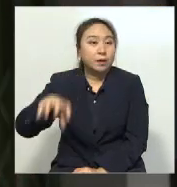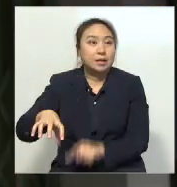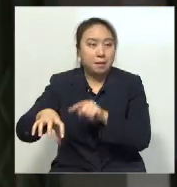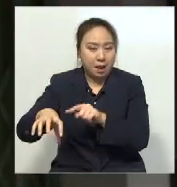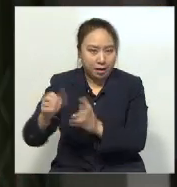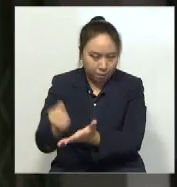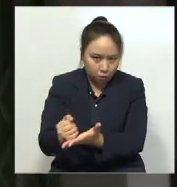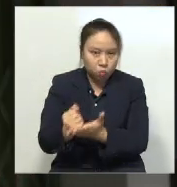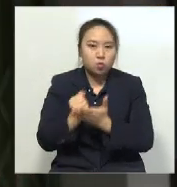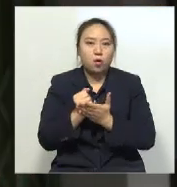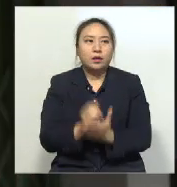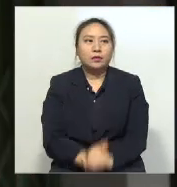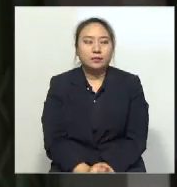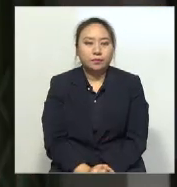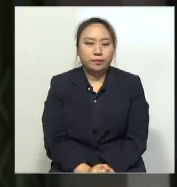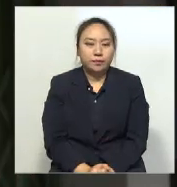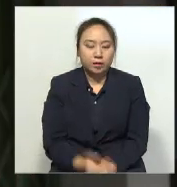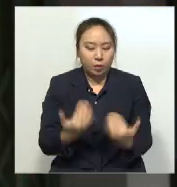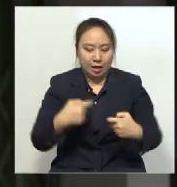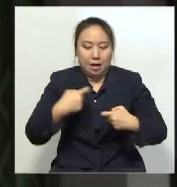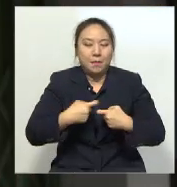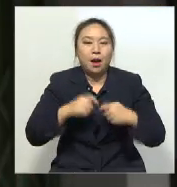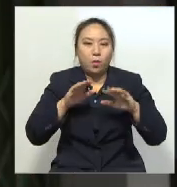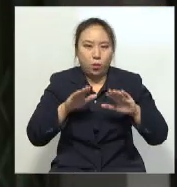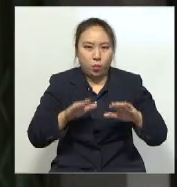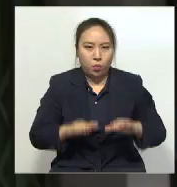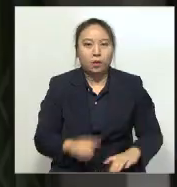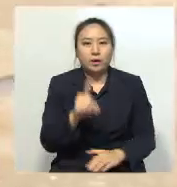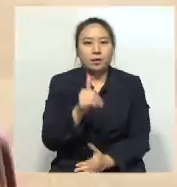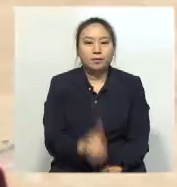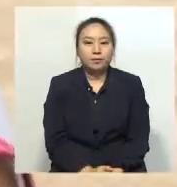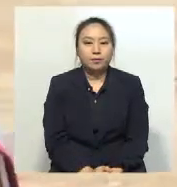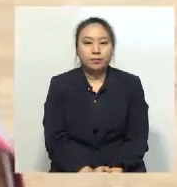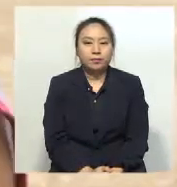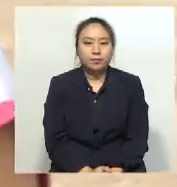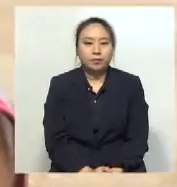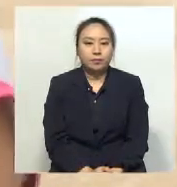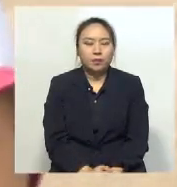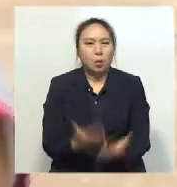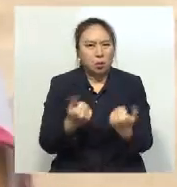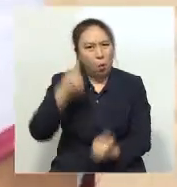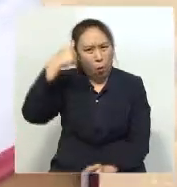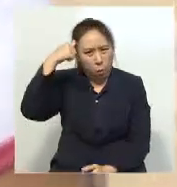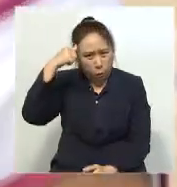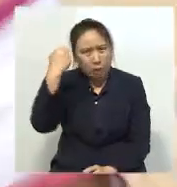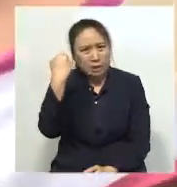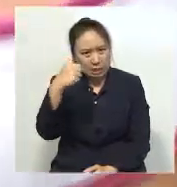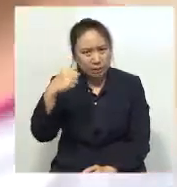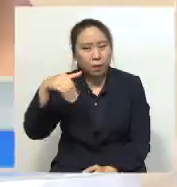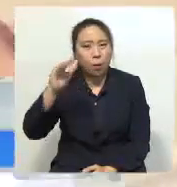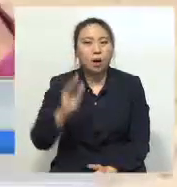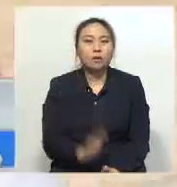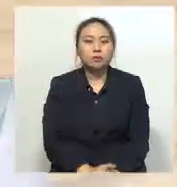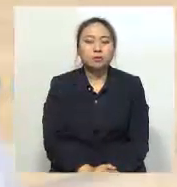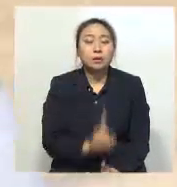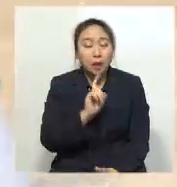าช ่ วย คลายความลำบากหน่อยจ้า โอ้สิบกว่าวันละสิบกว่าวันละนะ ตรง